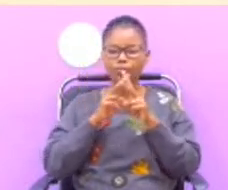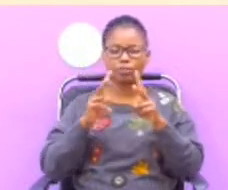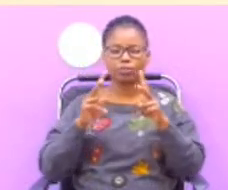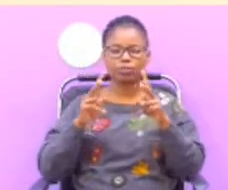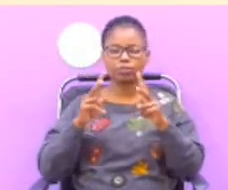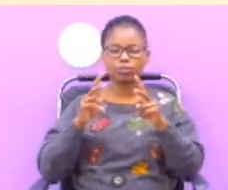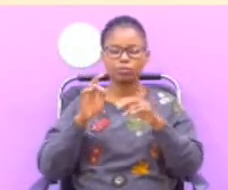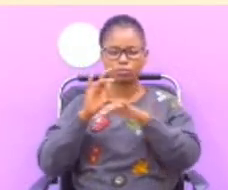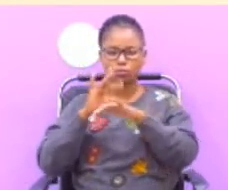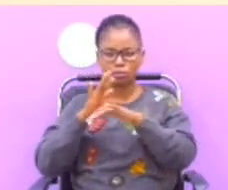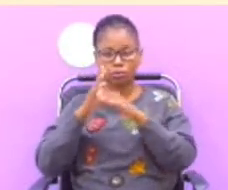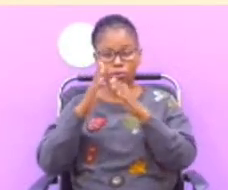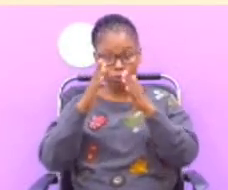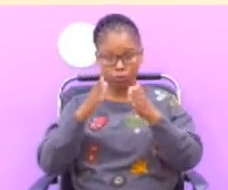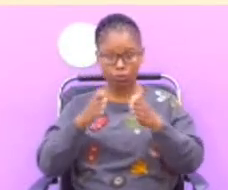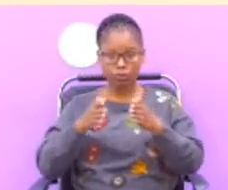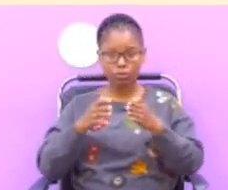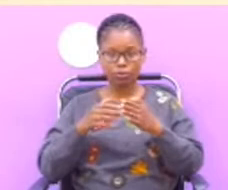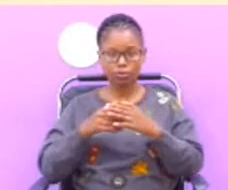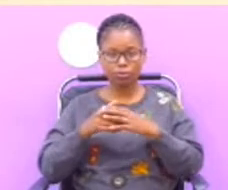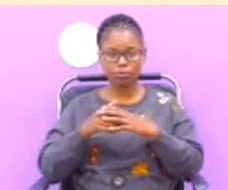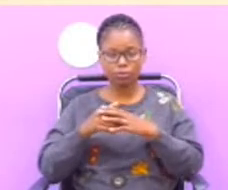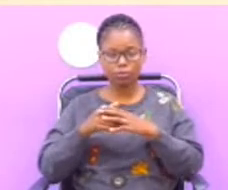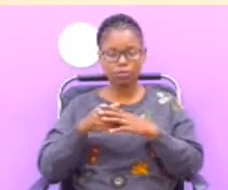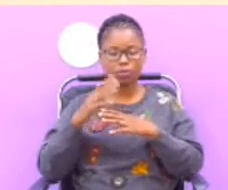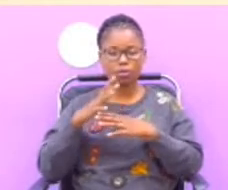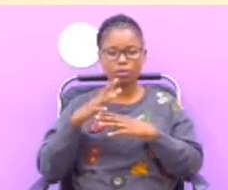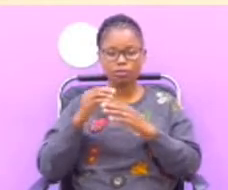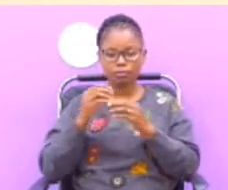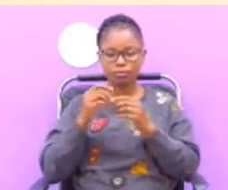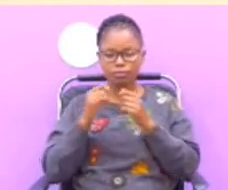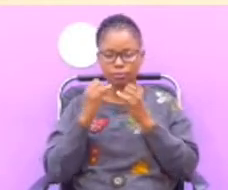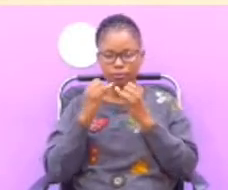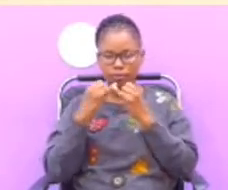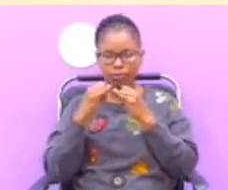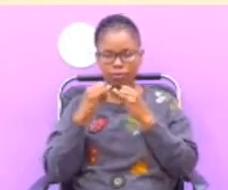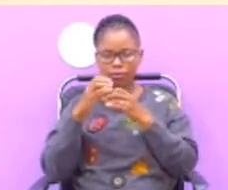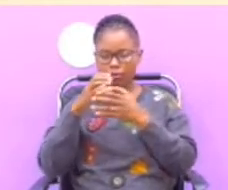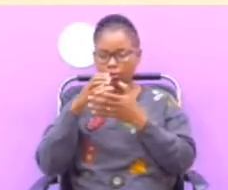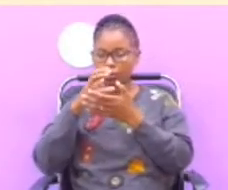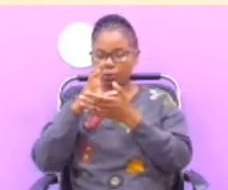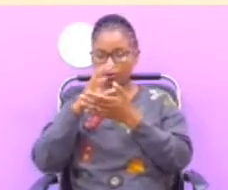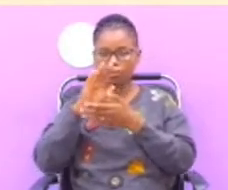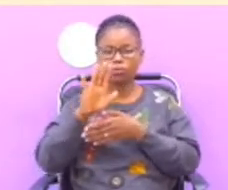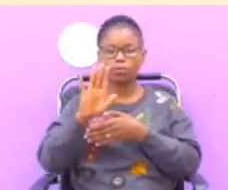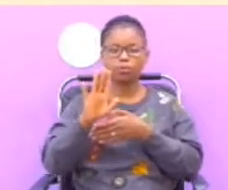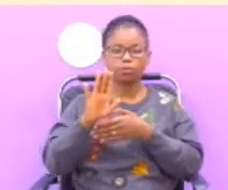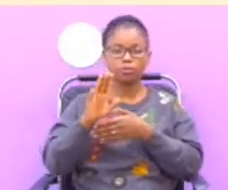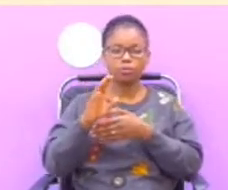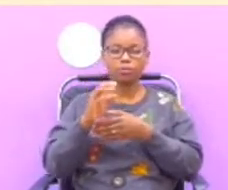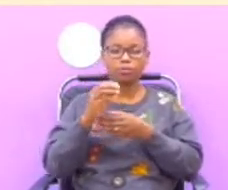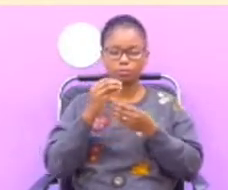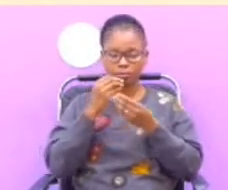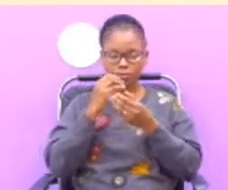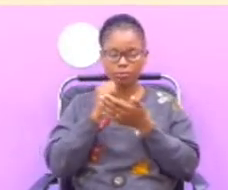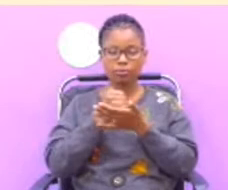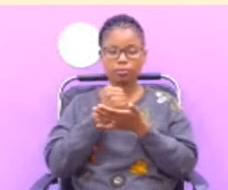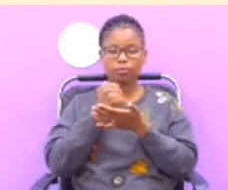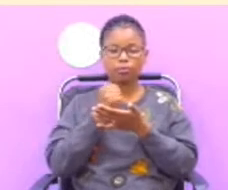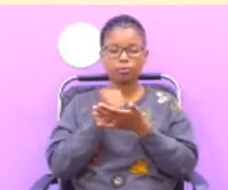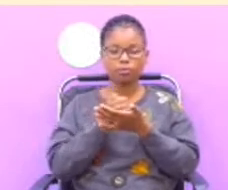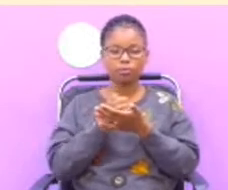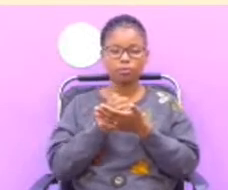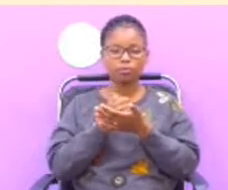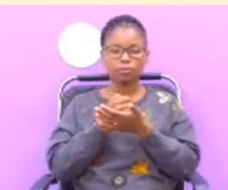Nedato mwokolewe. Goka gare hedomirili na agethira. Na dinyue mae maku. Didiye muki mo waku. Digiku